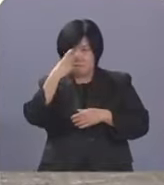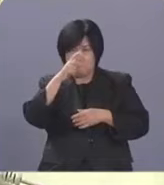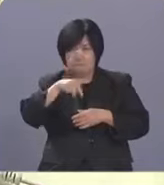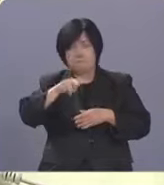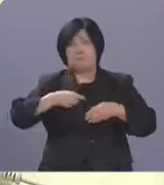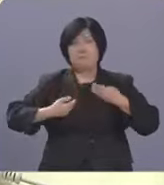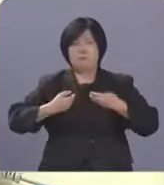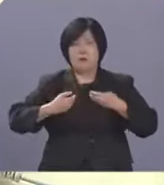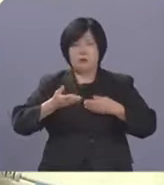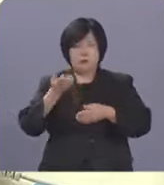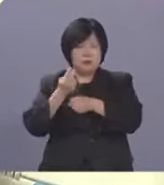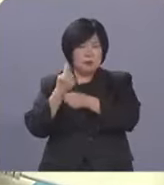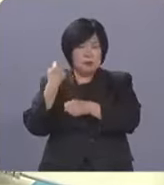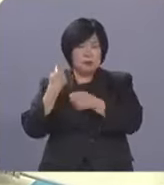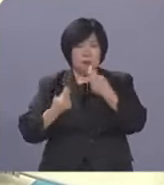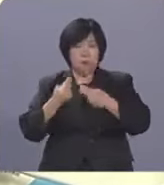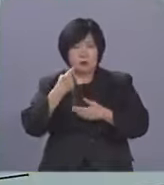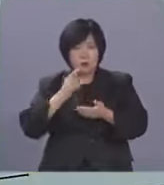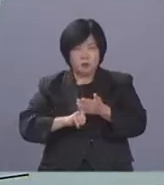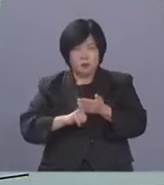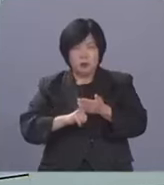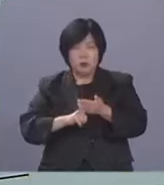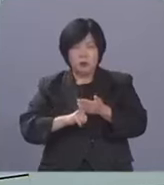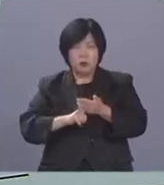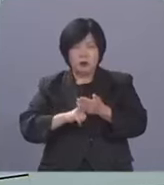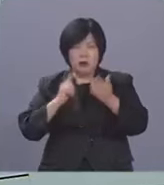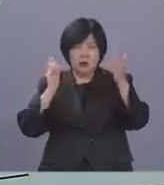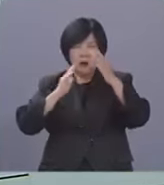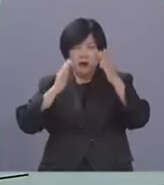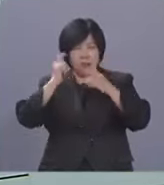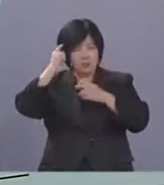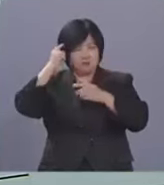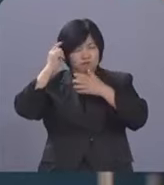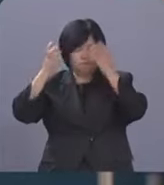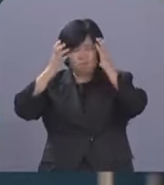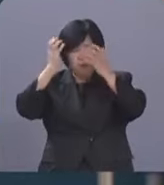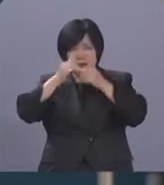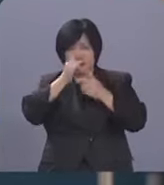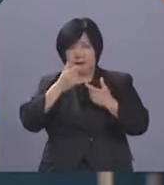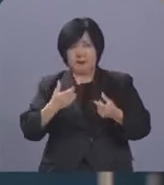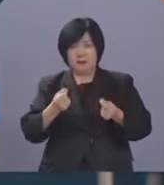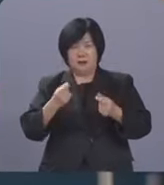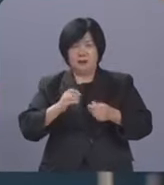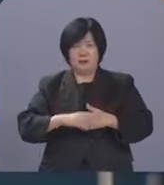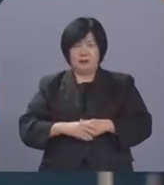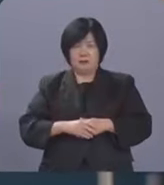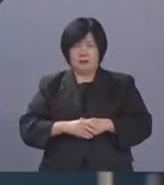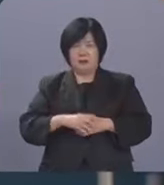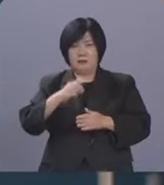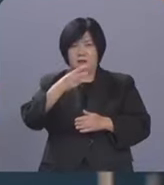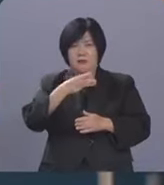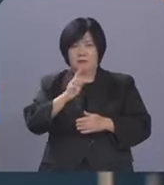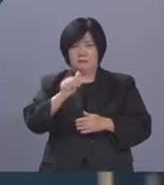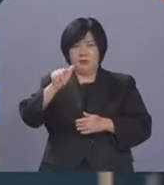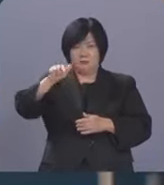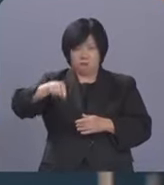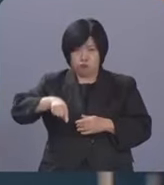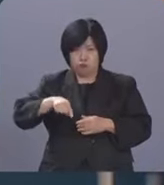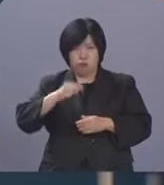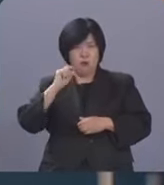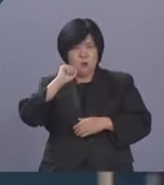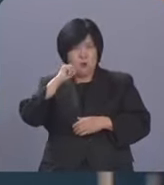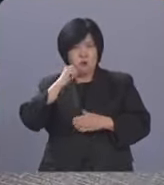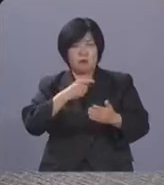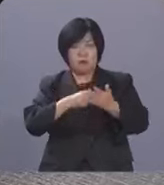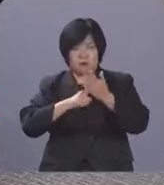지난해보다 쉬웠다는 평가지만 학생들의 머릿속은 복잡합니다. 탐구가 좀 어렵게 나왔습니다. 그래서 제가 지구과학이